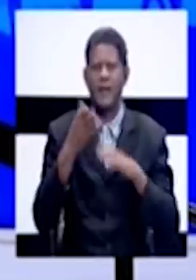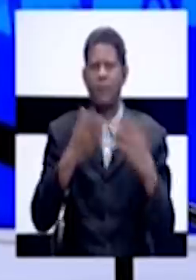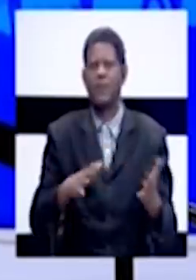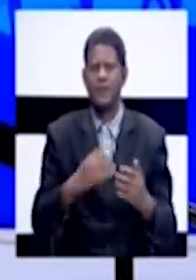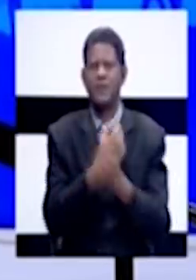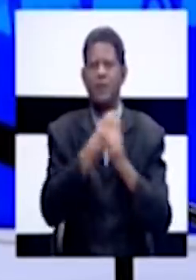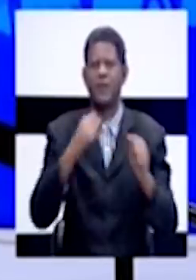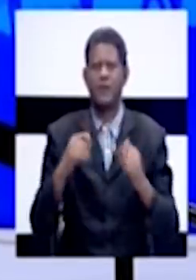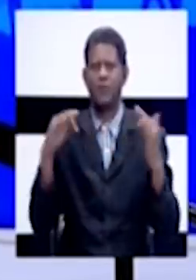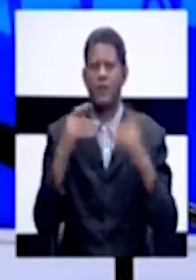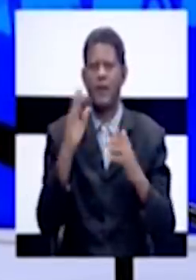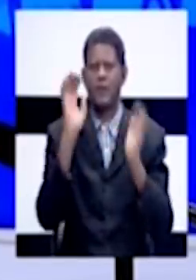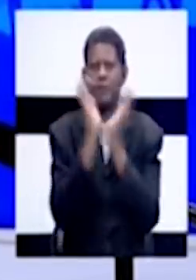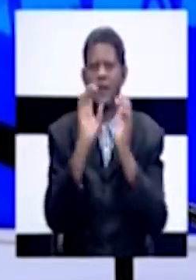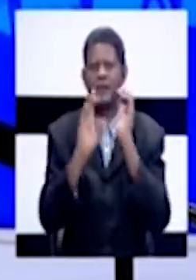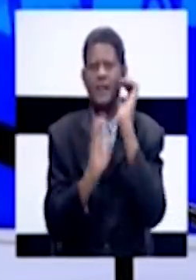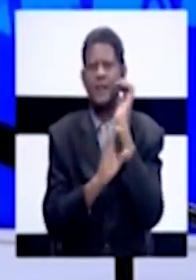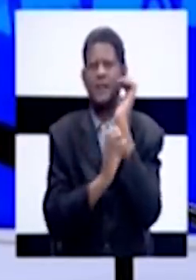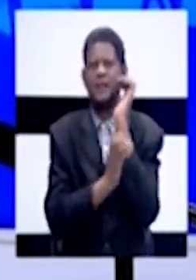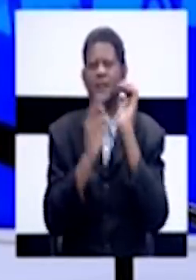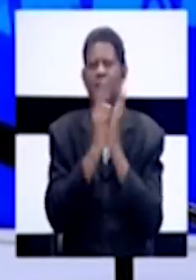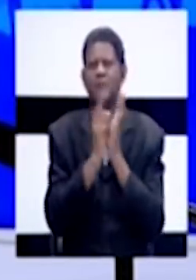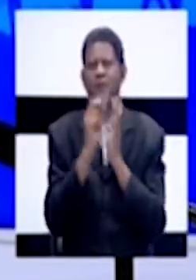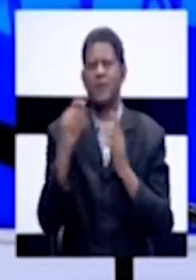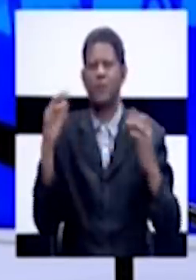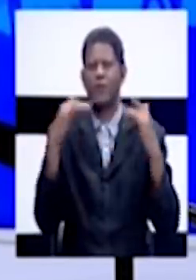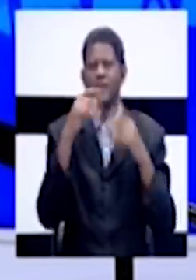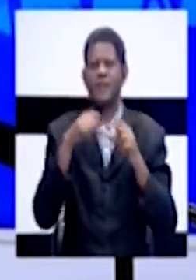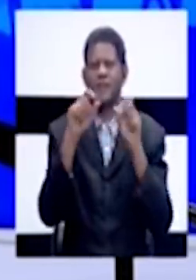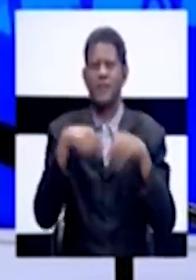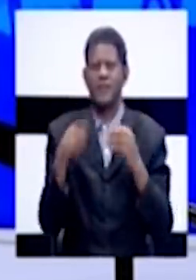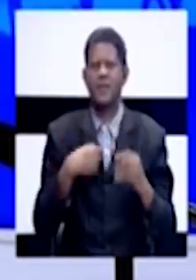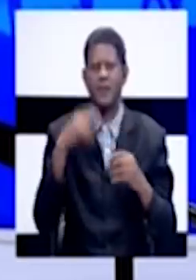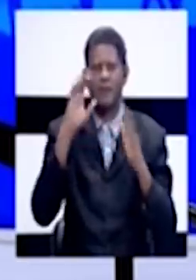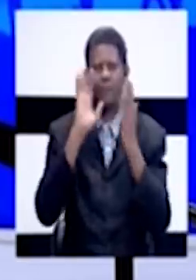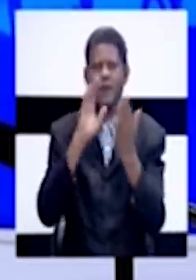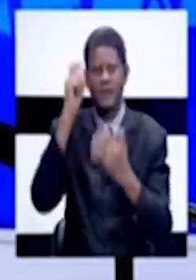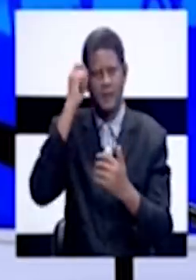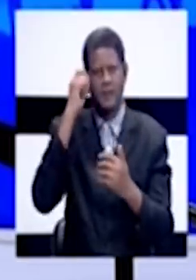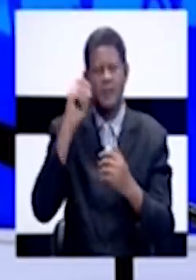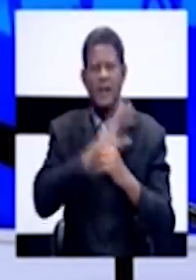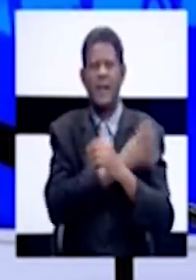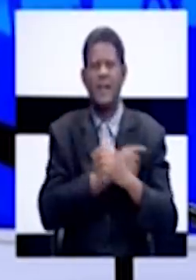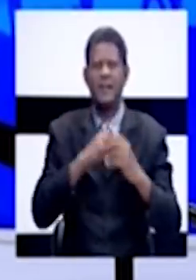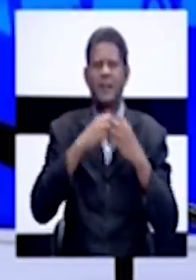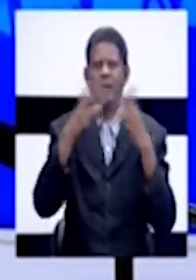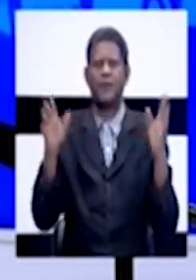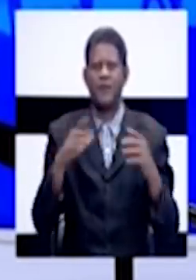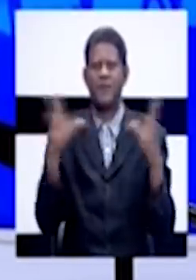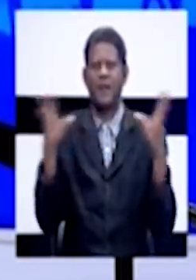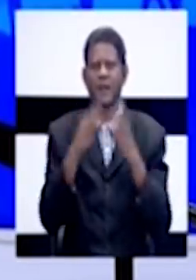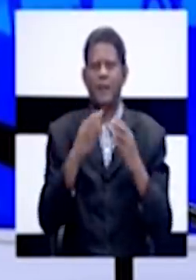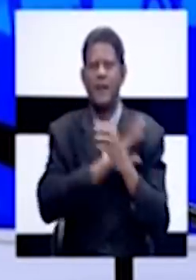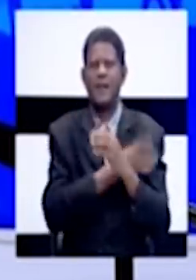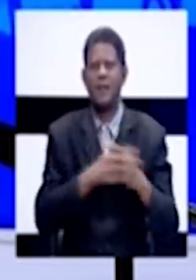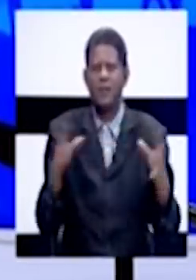حويتن وقا أب جنبار عداق حمس اتربرب زغتسل زلو انتخوون أب جنبار عدواء اتورار حيلي تبتاتينو نستبتن حيلو كتا